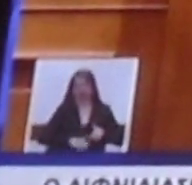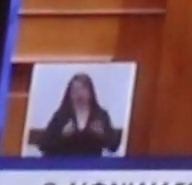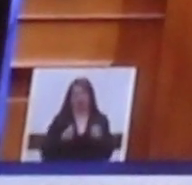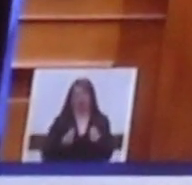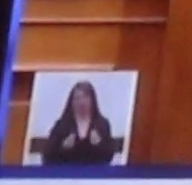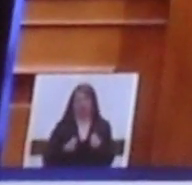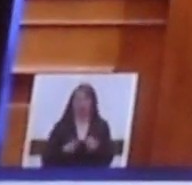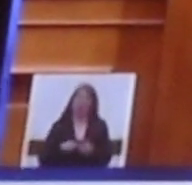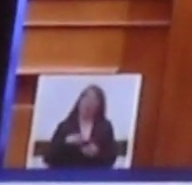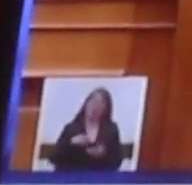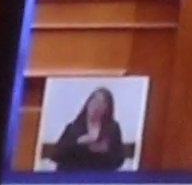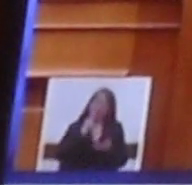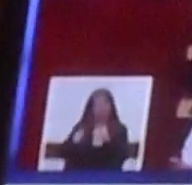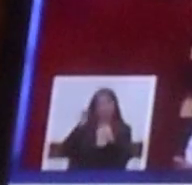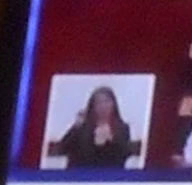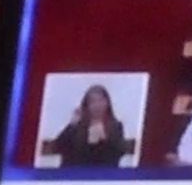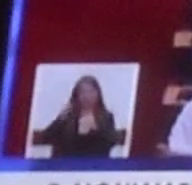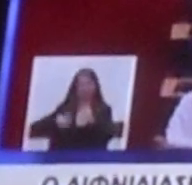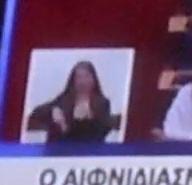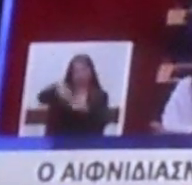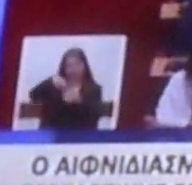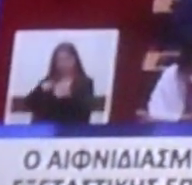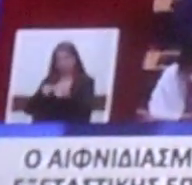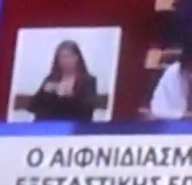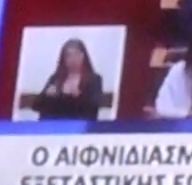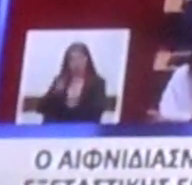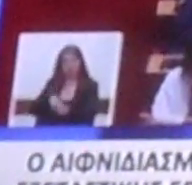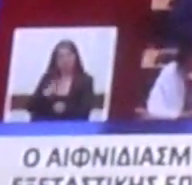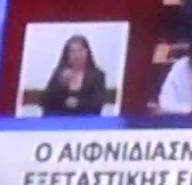κυβερνότητες που μας έχει μοιράσει η Νέα Δημοκρατία να τις λέμε. Και αυτός